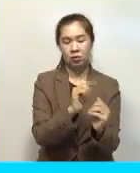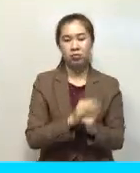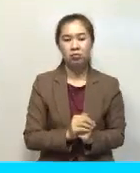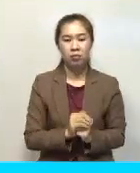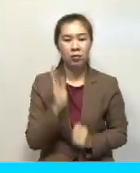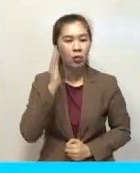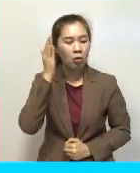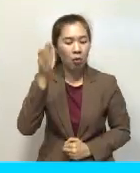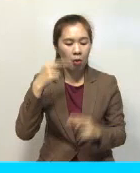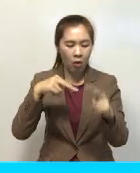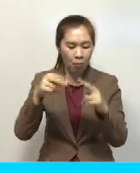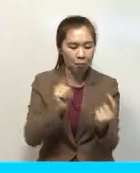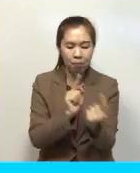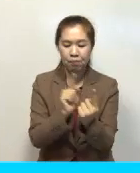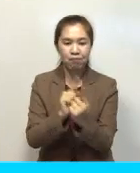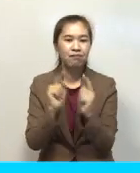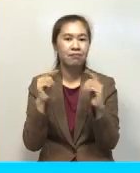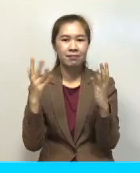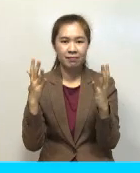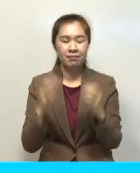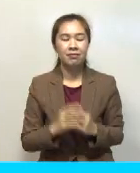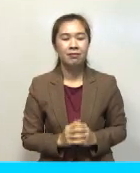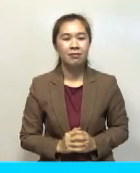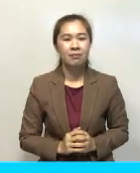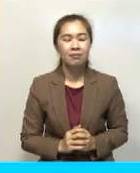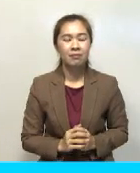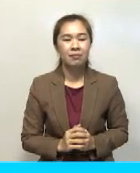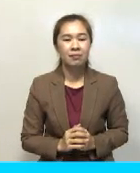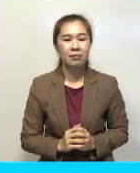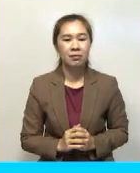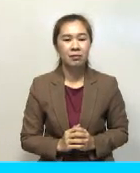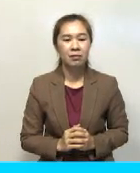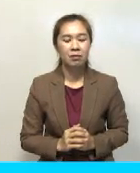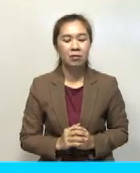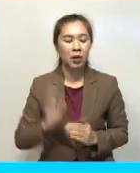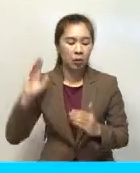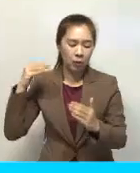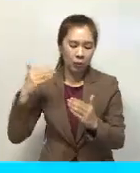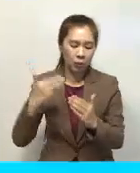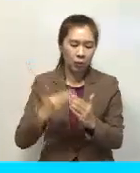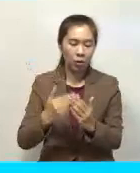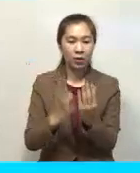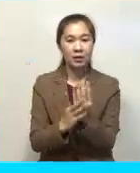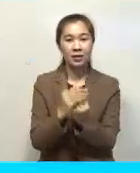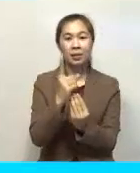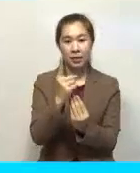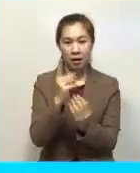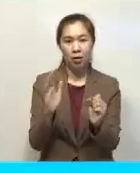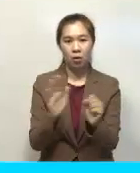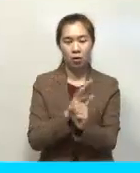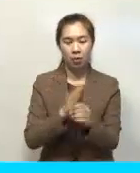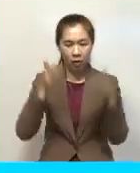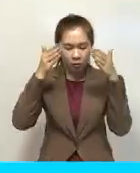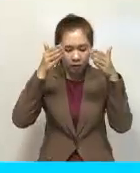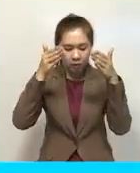ก็ไม่พบสัญญาณผู้รอดชีวิตใต้ซากอาคารอีกเลยในขณะที่เหตุการณ์ผ่านมาเกือบครบ1สัปดาห์แล้วนะคะทาง